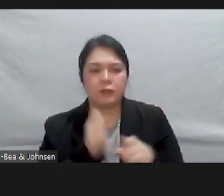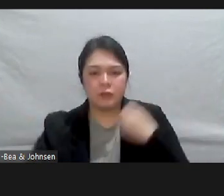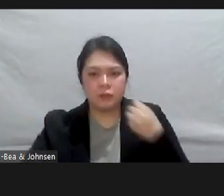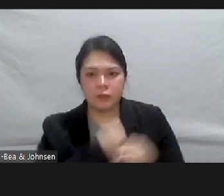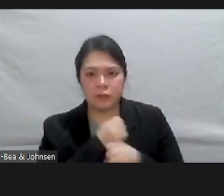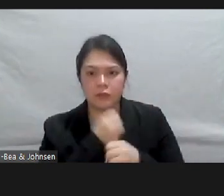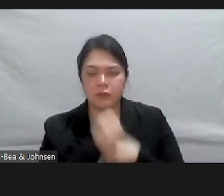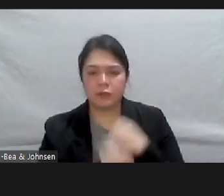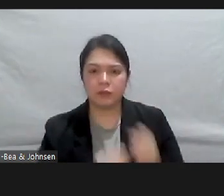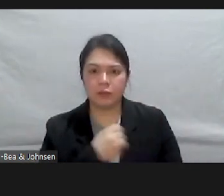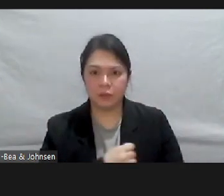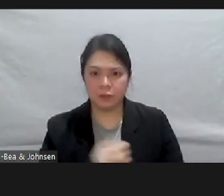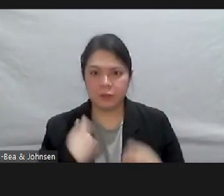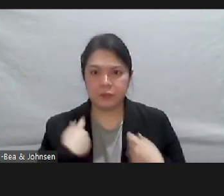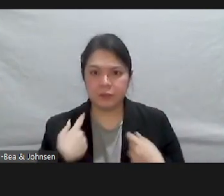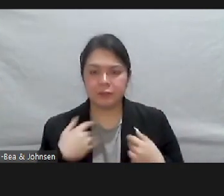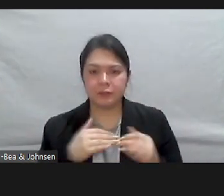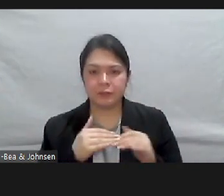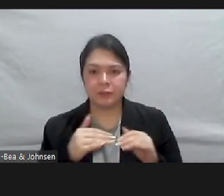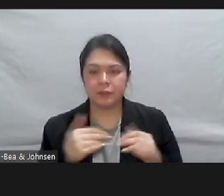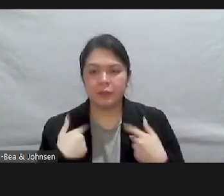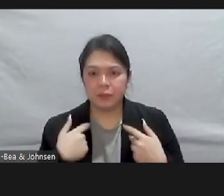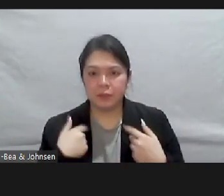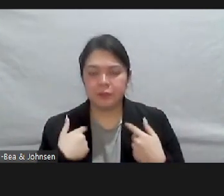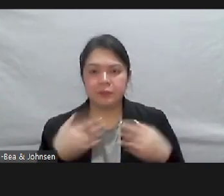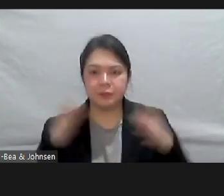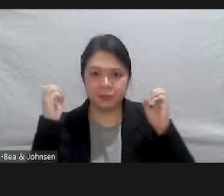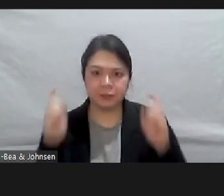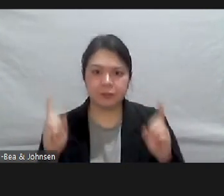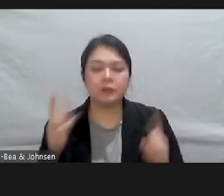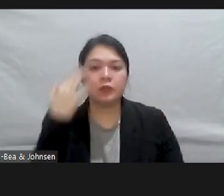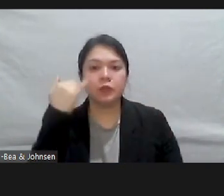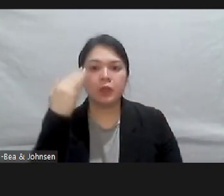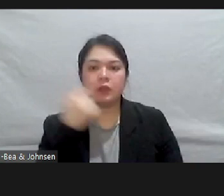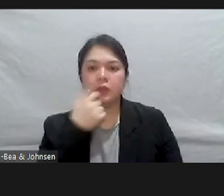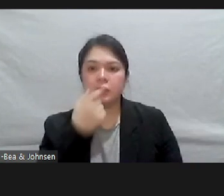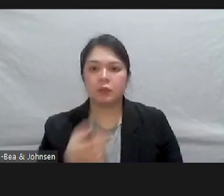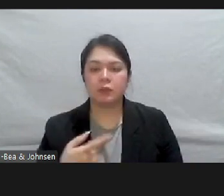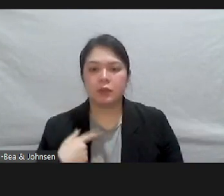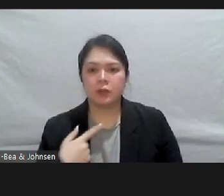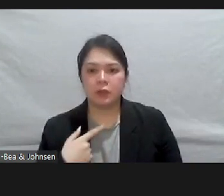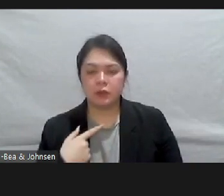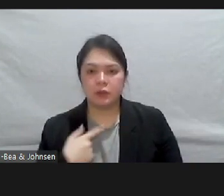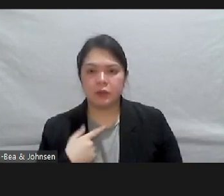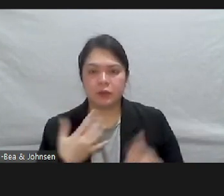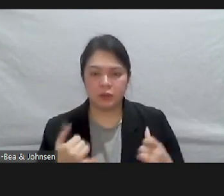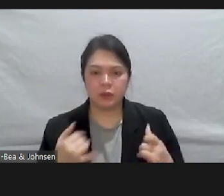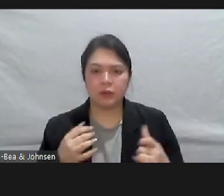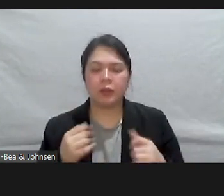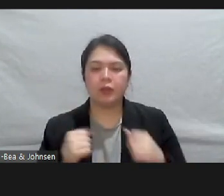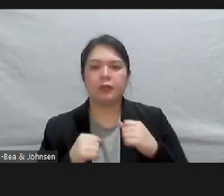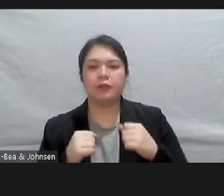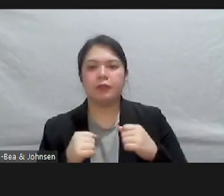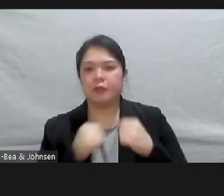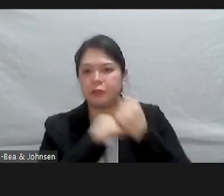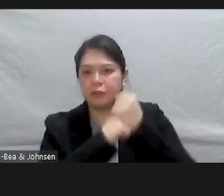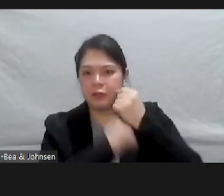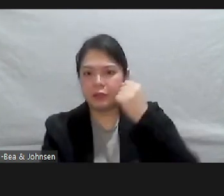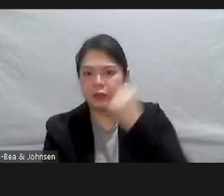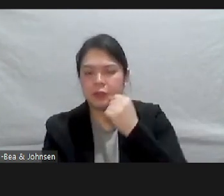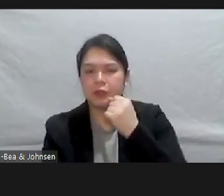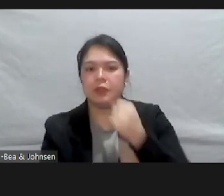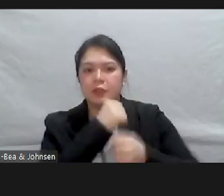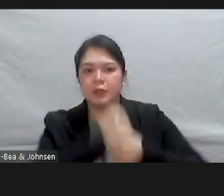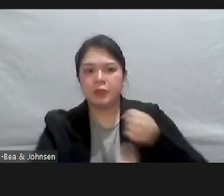sa na level ng edukasyon, dahil ito yung sinasabi nating the foundational years, no, kindergarten